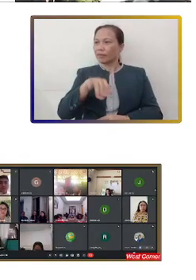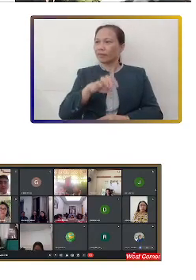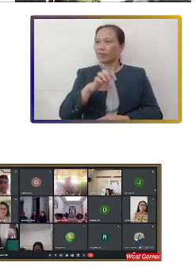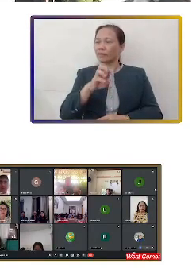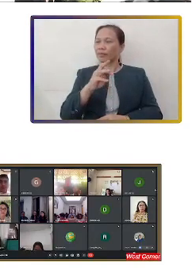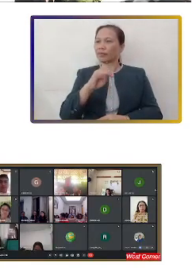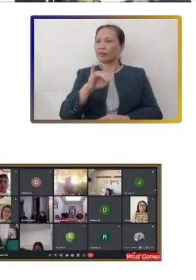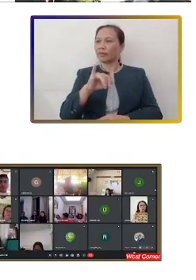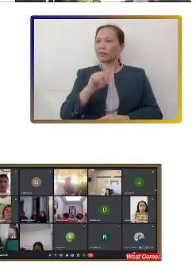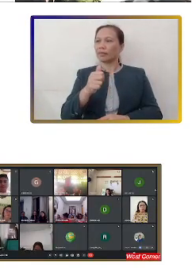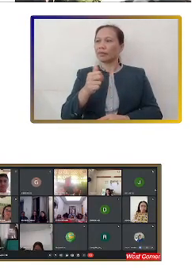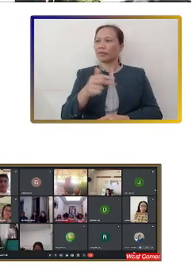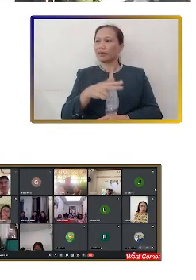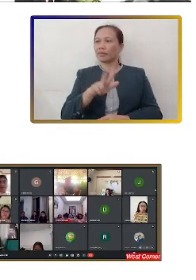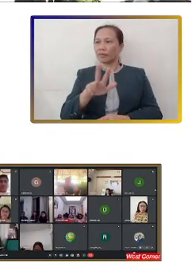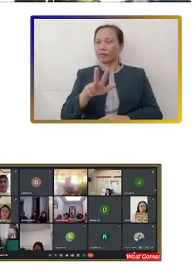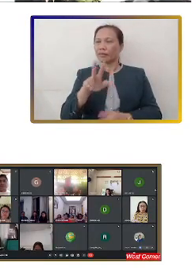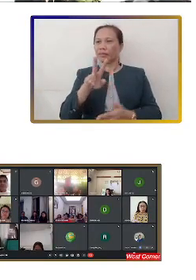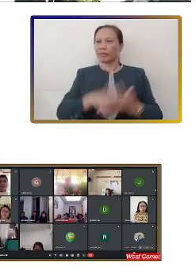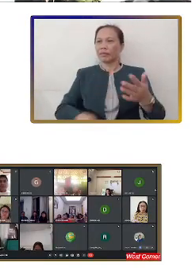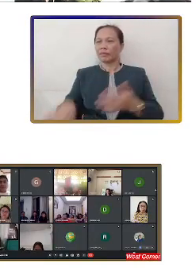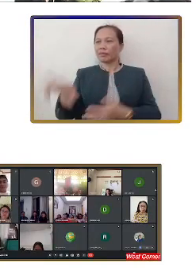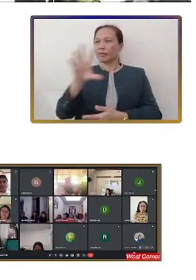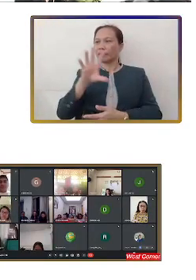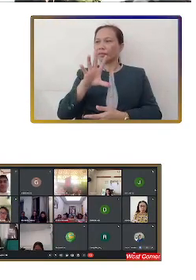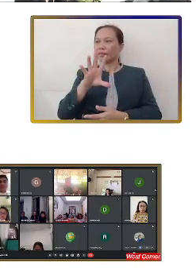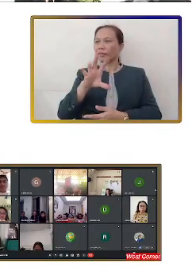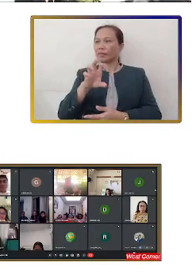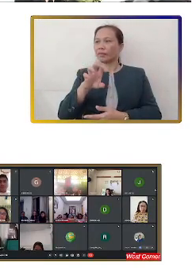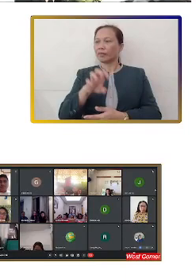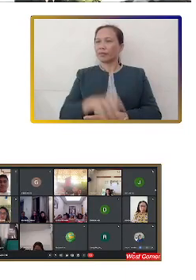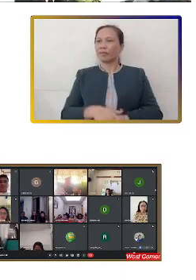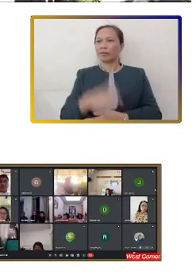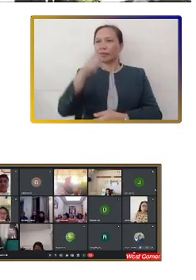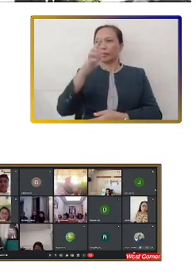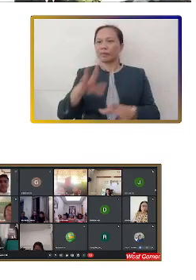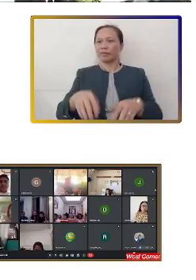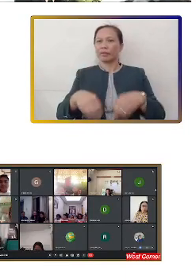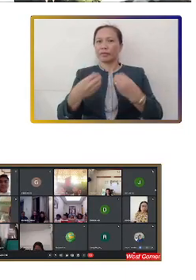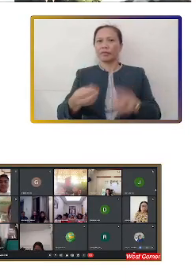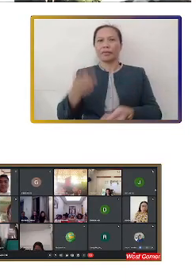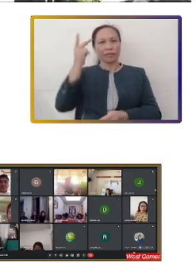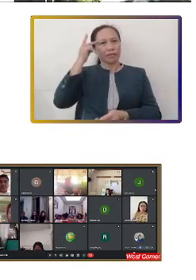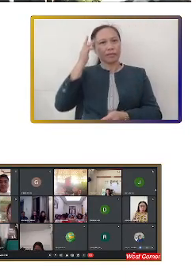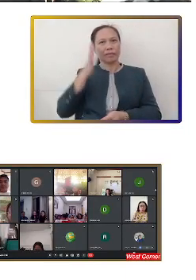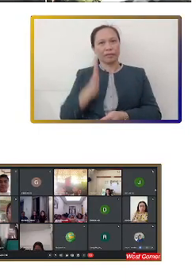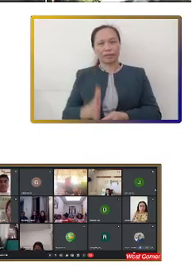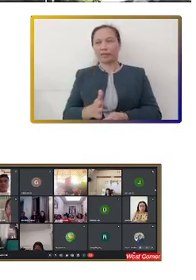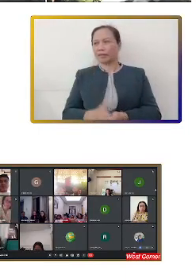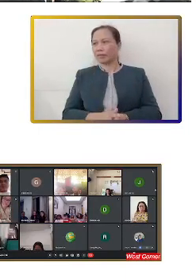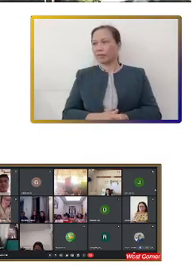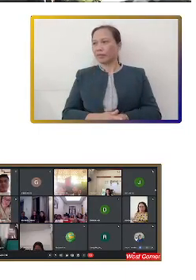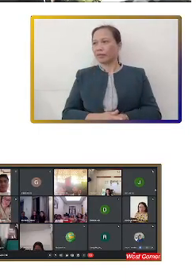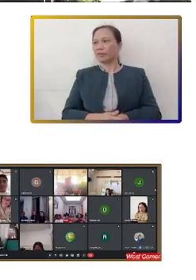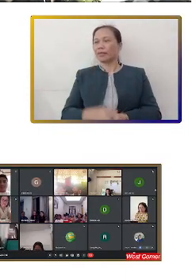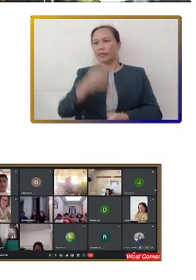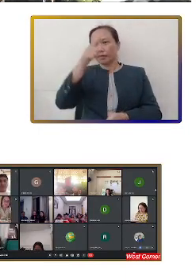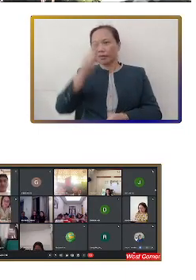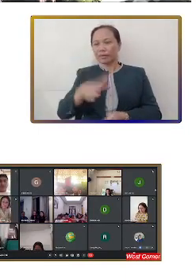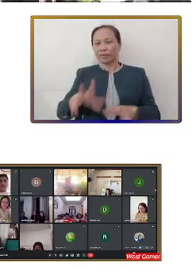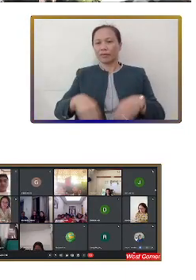verse number 15. Alright? So, ang Diyos ang bibigay. And ang Diyos ang nagbibigay ng wisdom